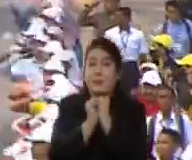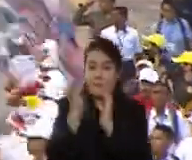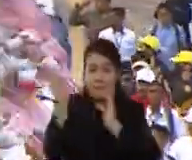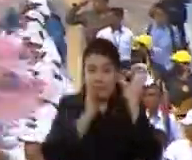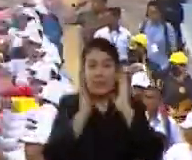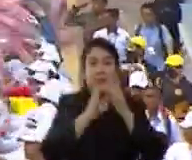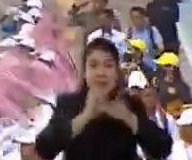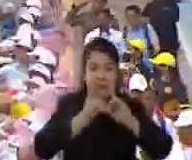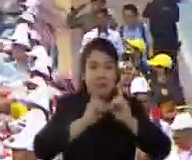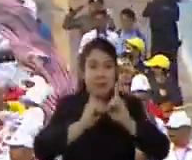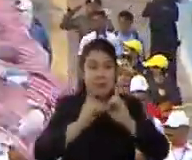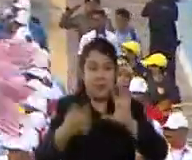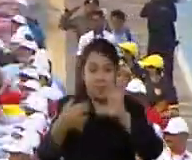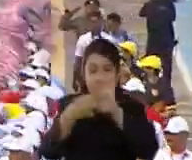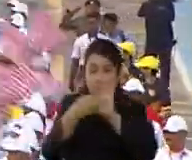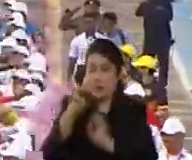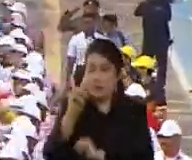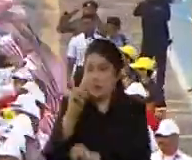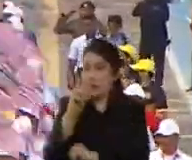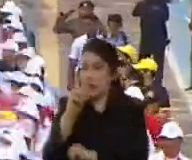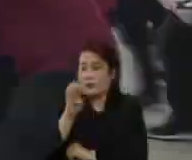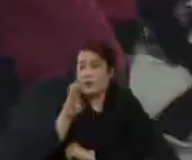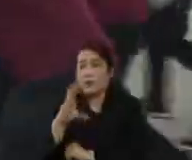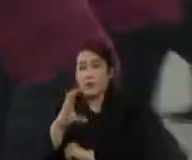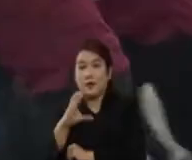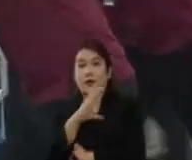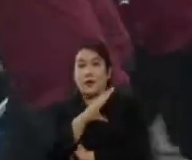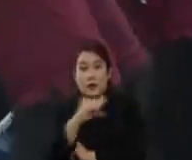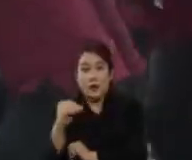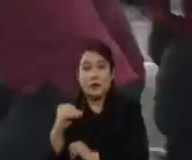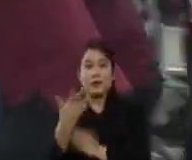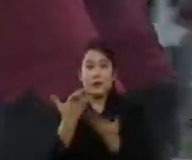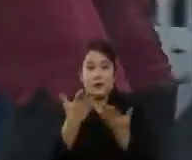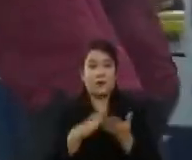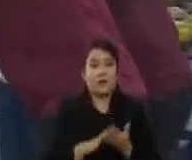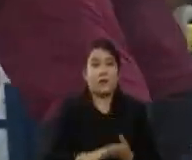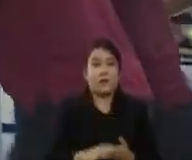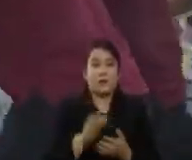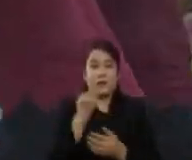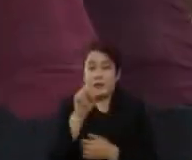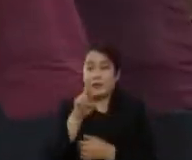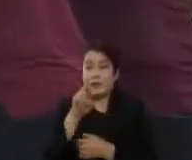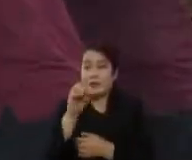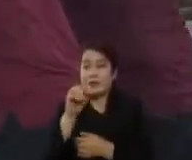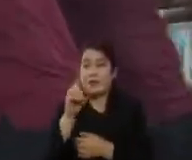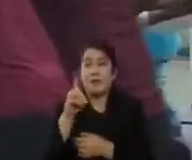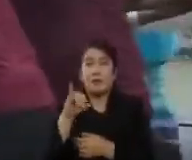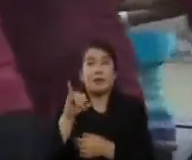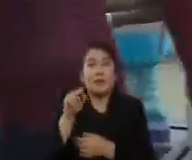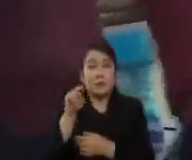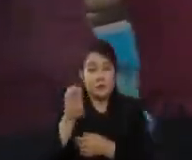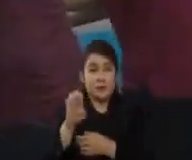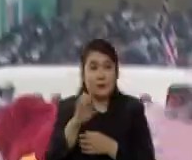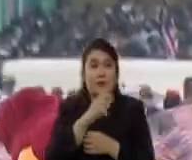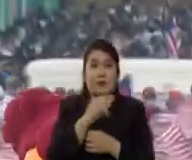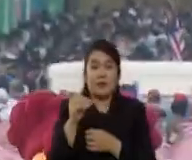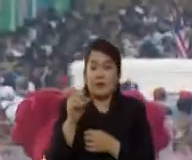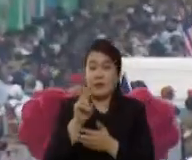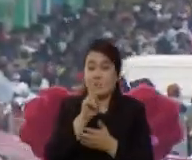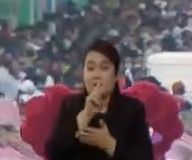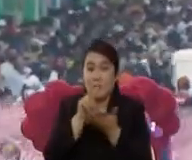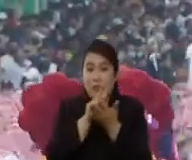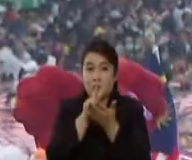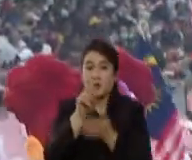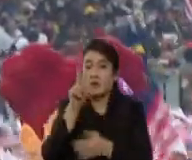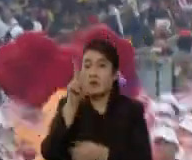Digital menggabungkan MDEC dengan rakan-rakan ekosistem digital Aerodyne, Carsem, Grab dan FusionX